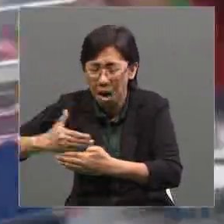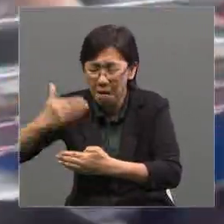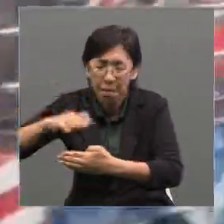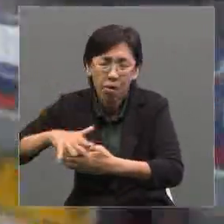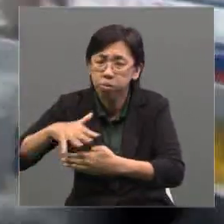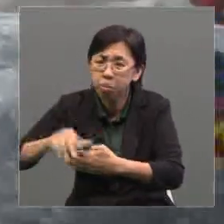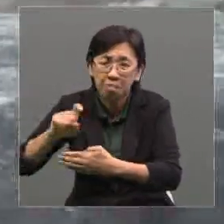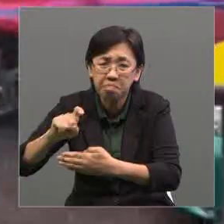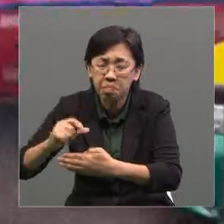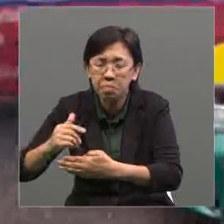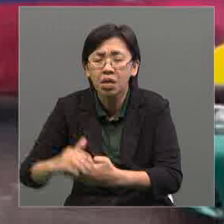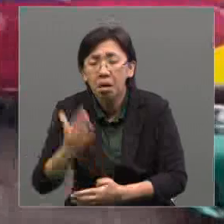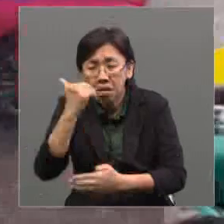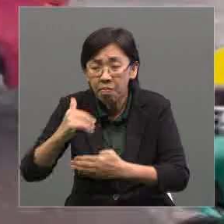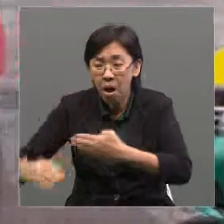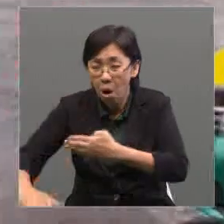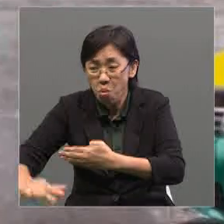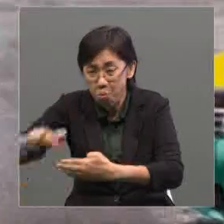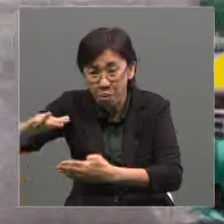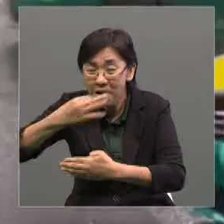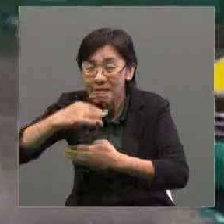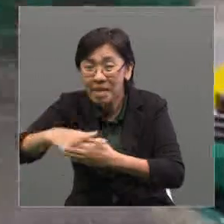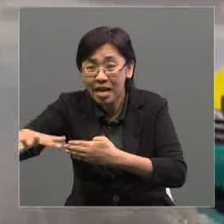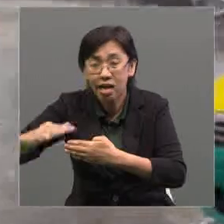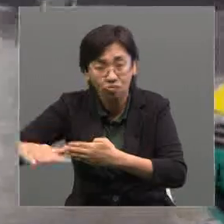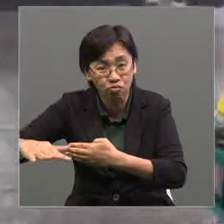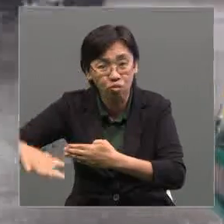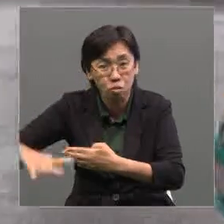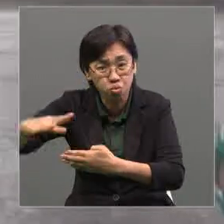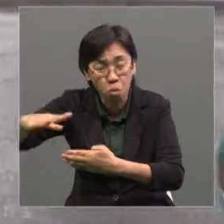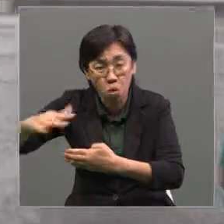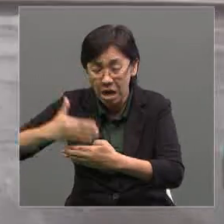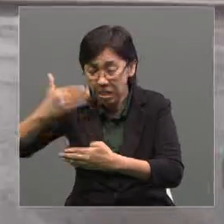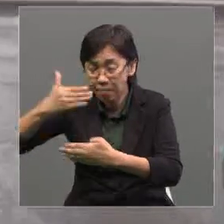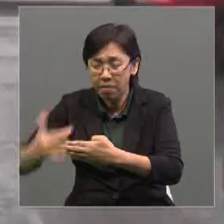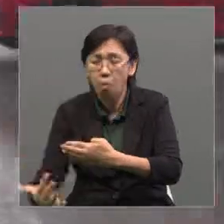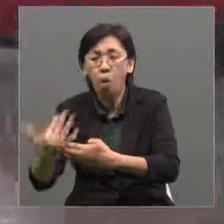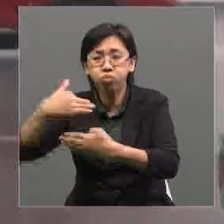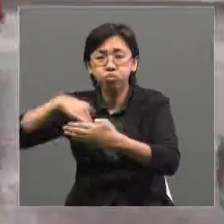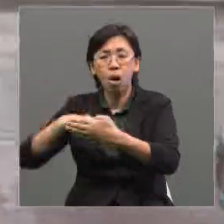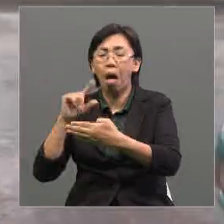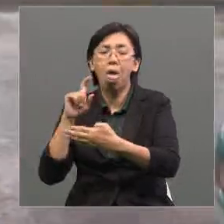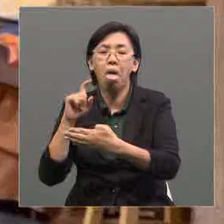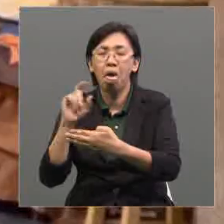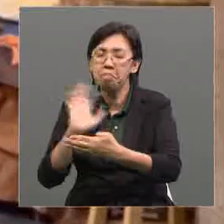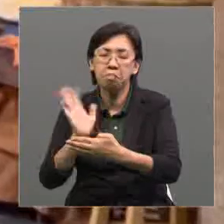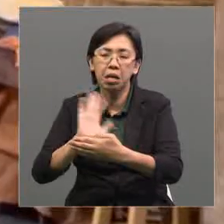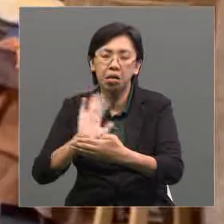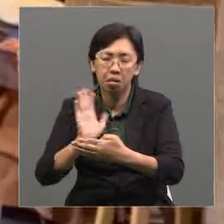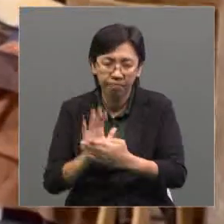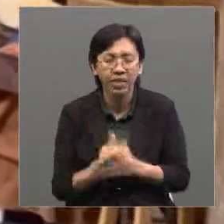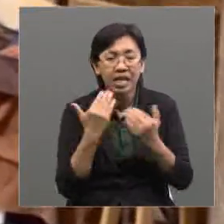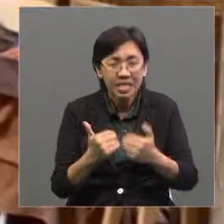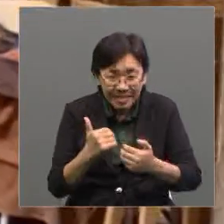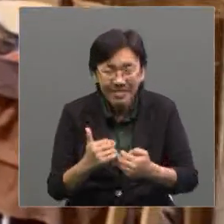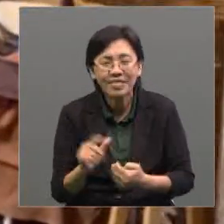ายน้ำไม่ได้คือน้ำทะเลสูงกว่าระดับน้ำเจ้าพระยาคุณผู้ชมลองคิดภาพถ้าเปิดประตูปุ๊บกลายเป็นน้ำจากทะเลเข้ามาที่เจ้าพระยาเพราะฉะนั้นน